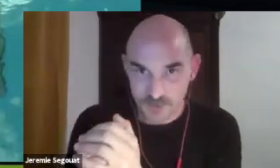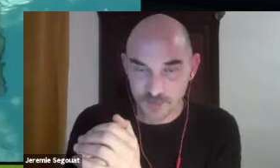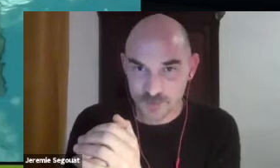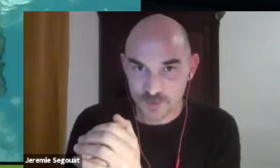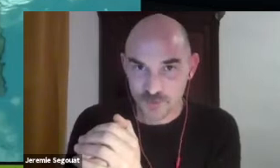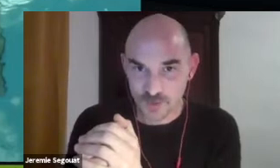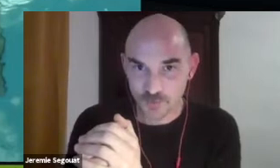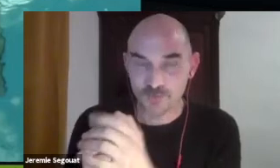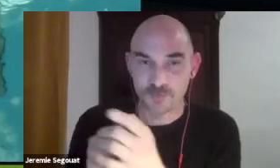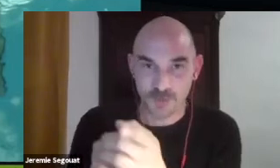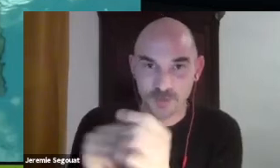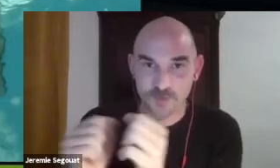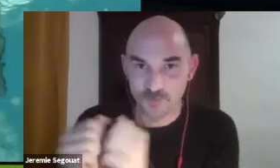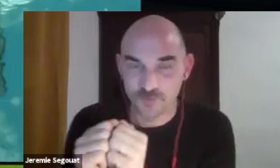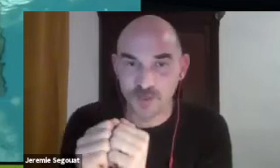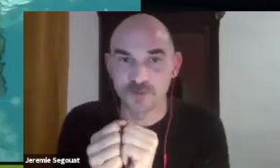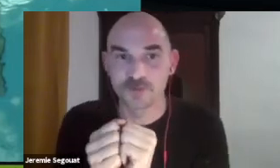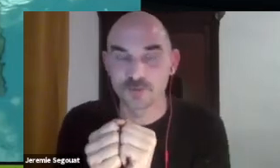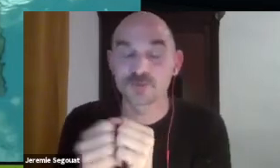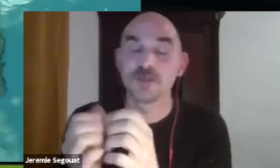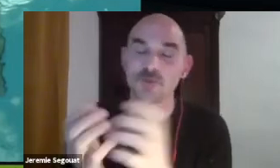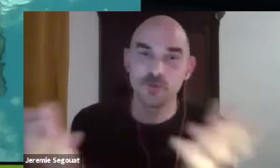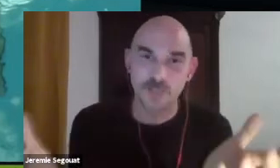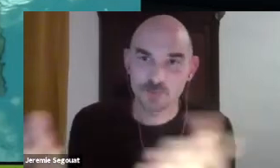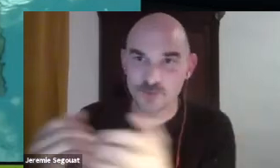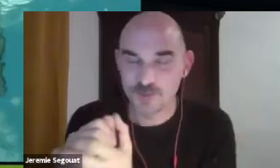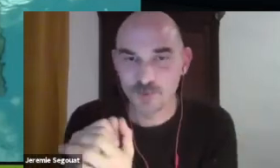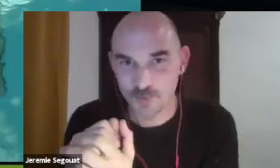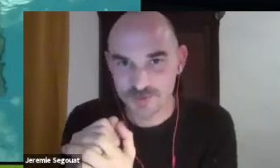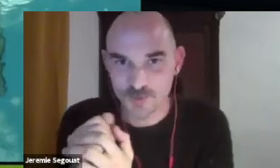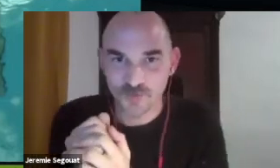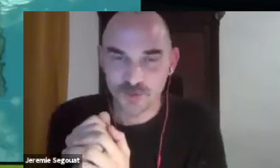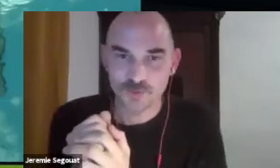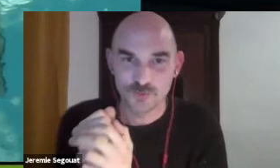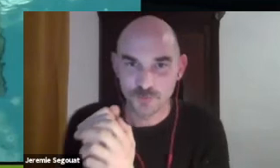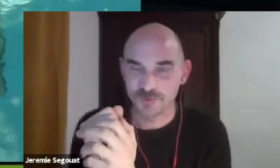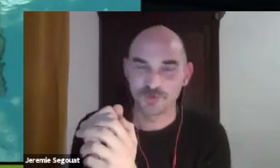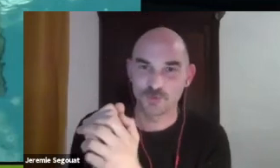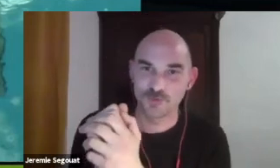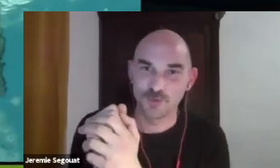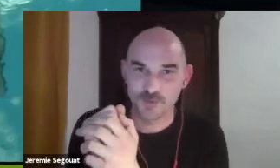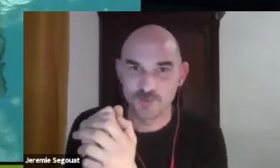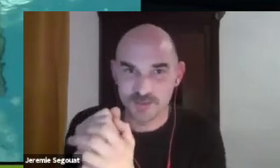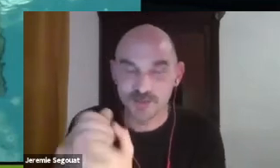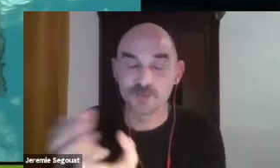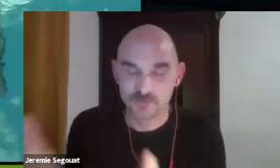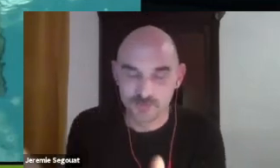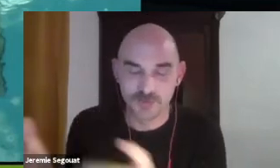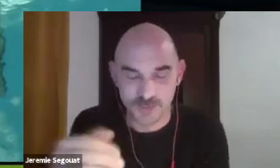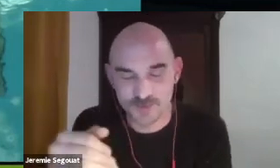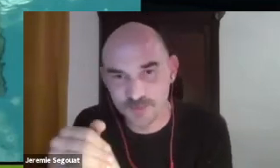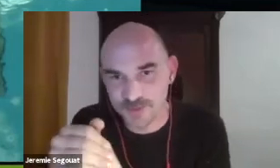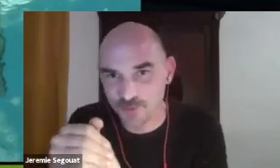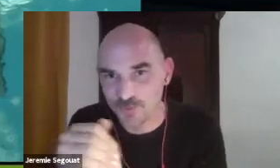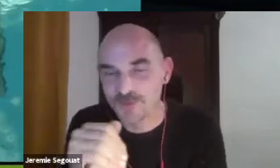qu'il une main qui est posée sur son épaule la personne qu'on voit donc c'était une communication excusez moi pendant un séjour vacances dans une dans une locale d'une piscine d'où